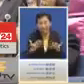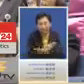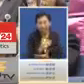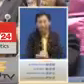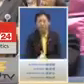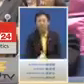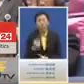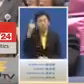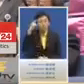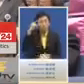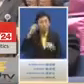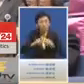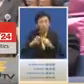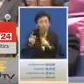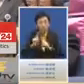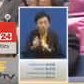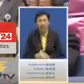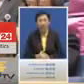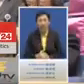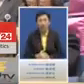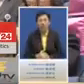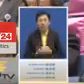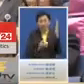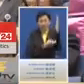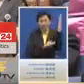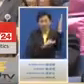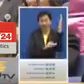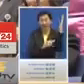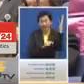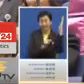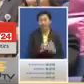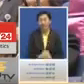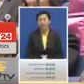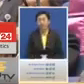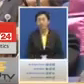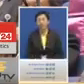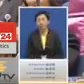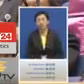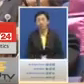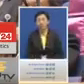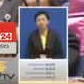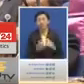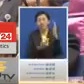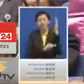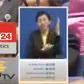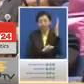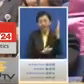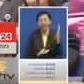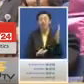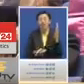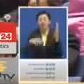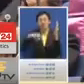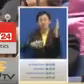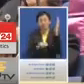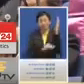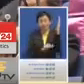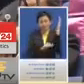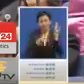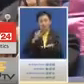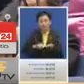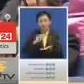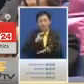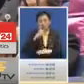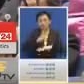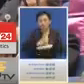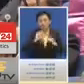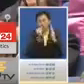ต่เกิดอะไรรู้ไหมครับการยางของท่านน่ะวันนี้ มีหนังสือไปถึงผู้ว่าทุกจัง